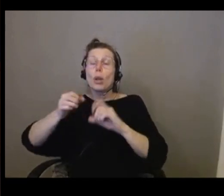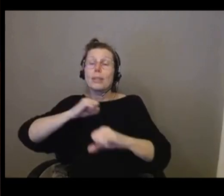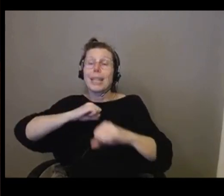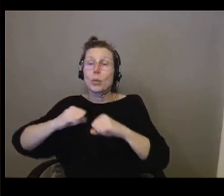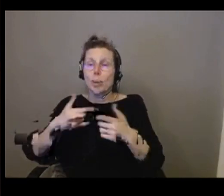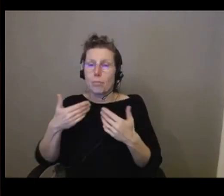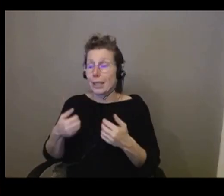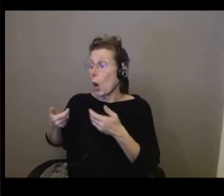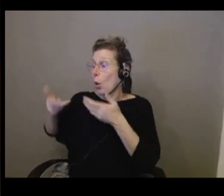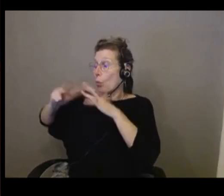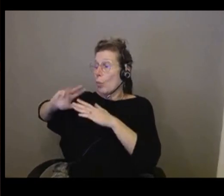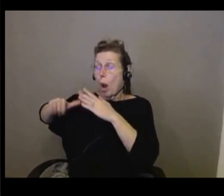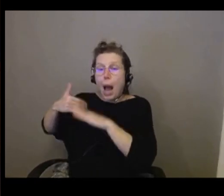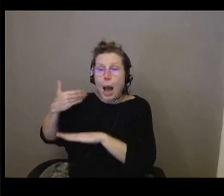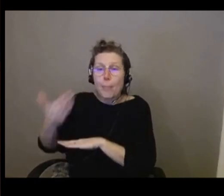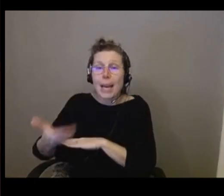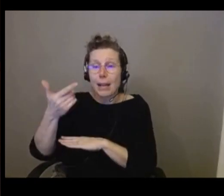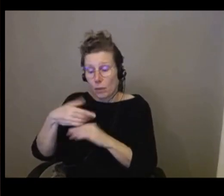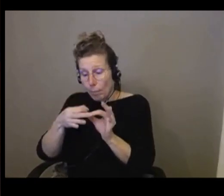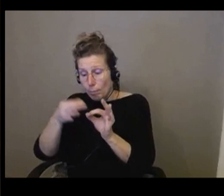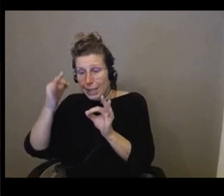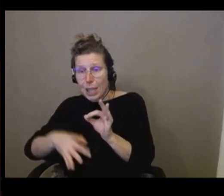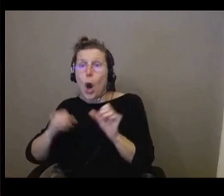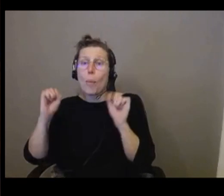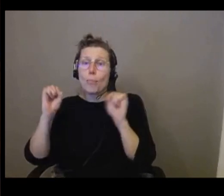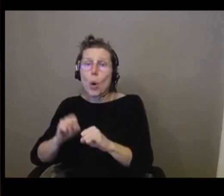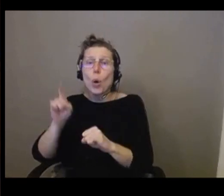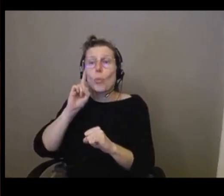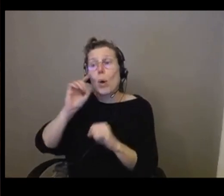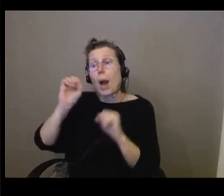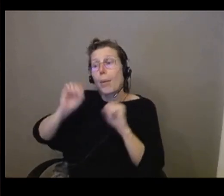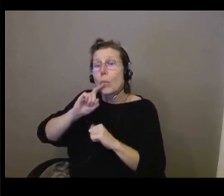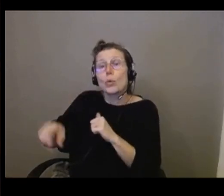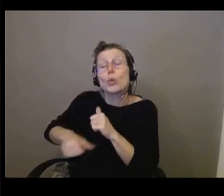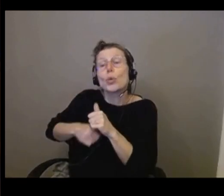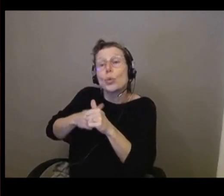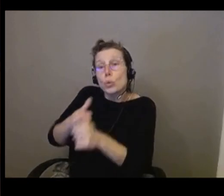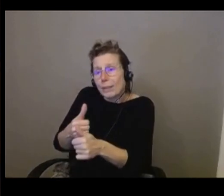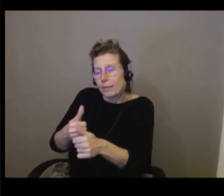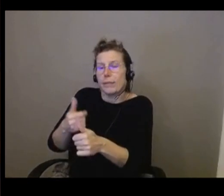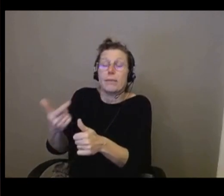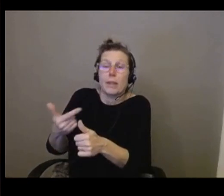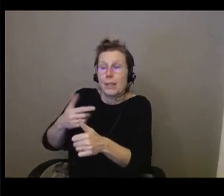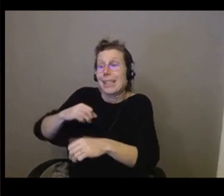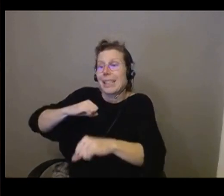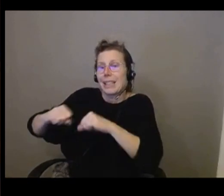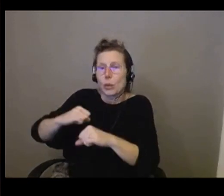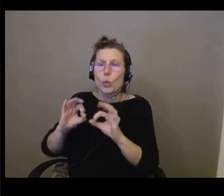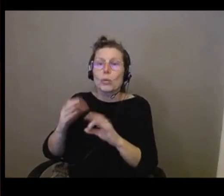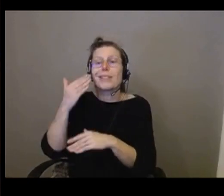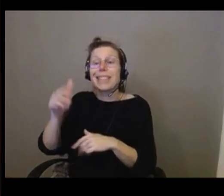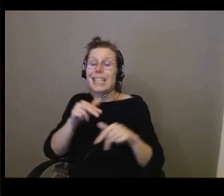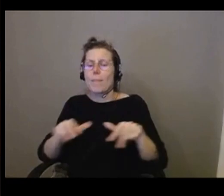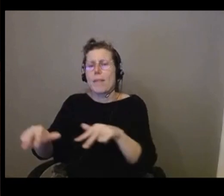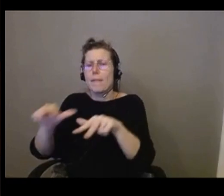on peut suivre ce qui se passe. Donc on sait qu'aujourd'hui, vous avez 40 000 chauffeurs qui ont visionné la vidéo. On sait que grâce à une série d'investissements financiers qu'on a fait sur